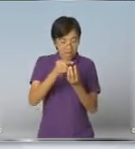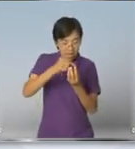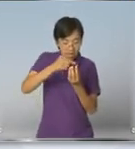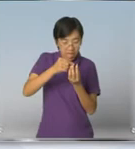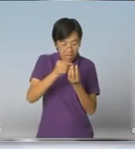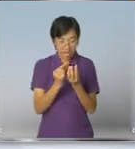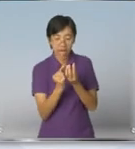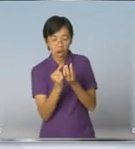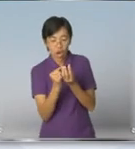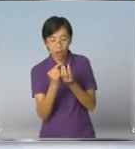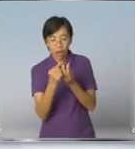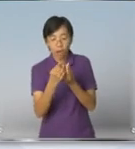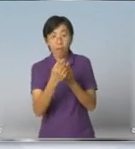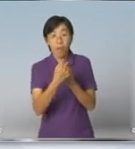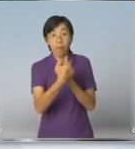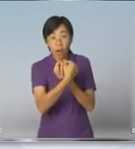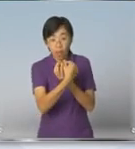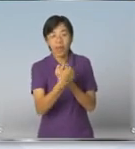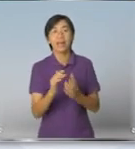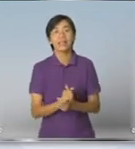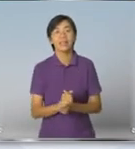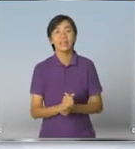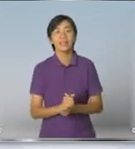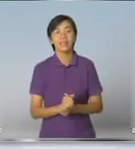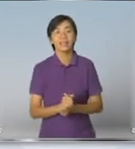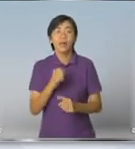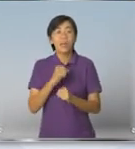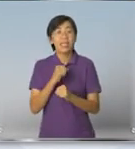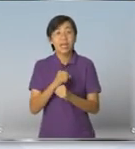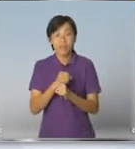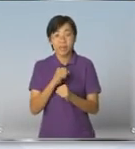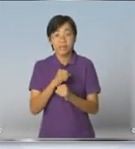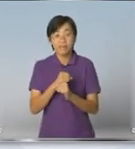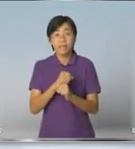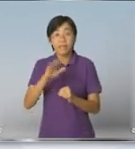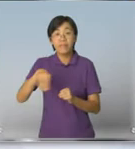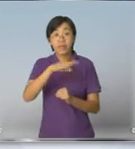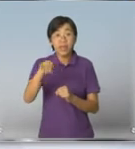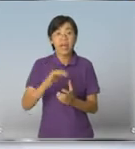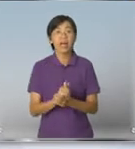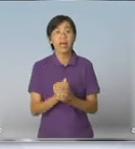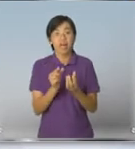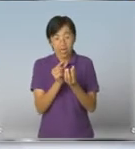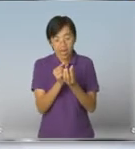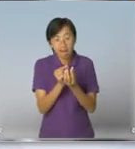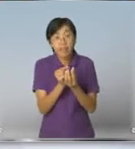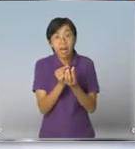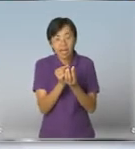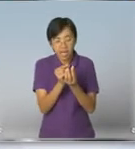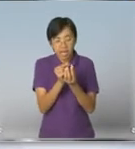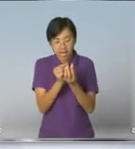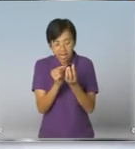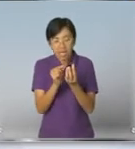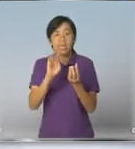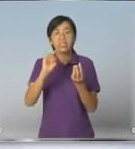นอกนะคะ2ชั้นชั้นแรกเวลาเราจะใช้แหนบหนีบลงไป